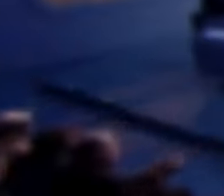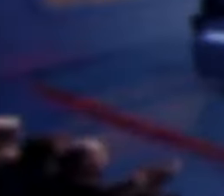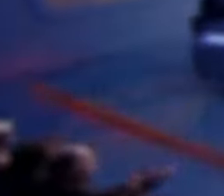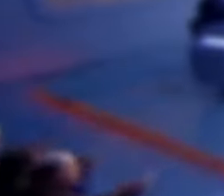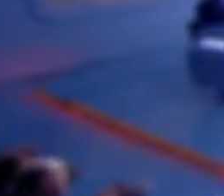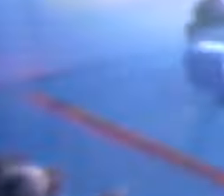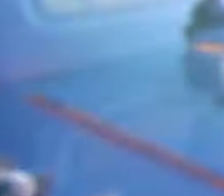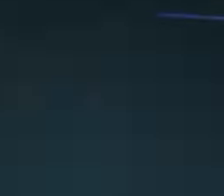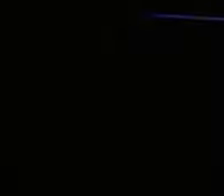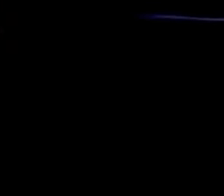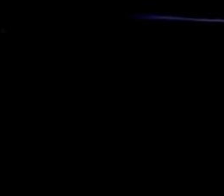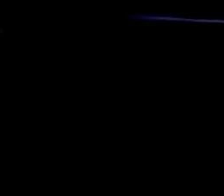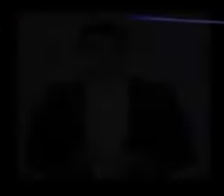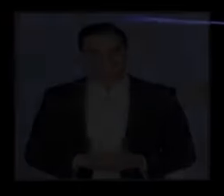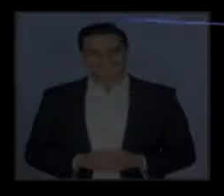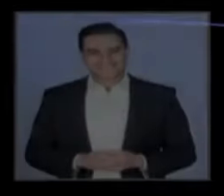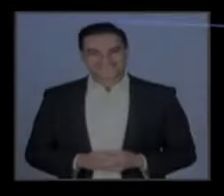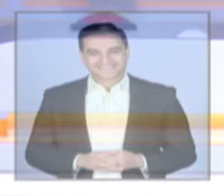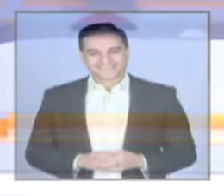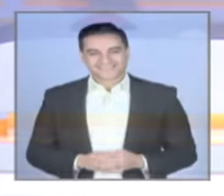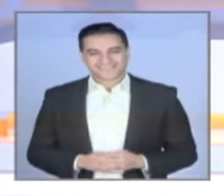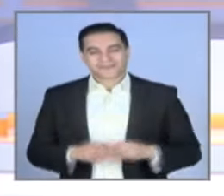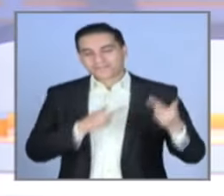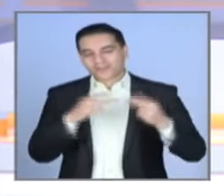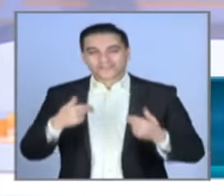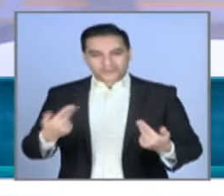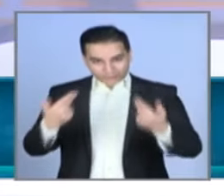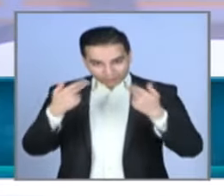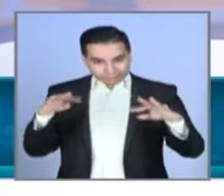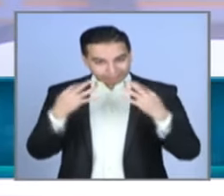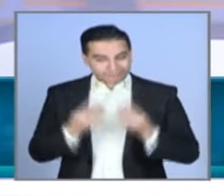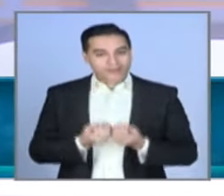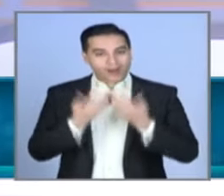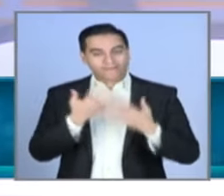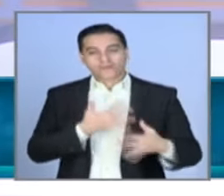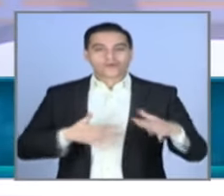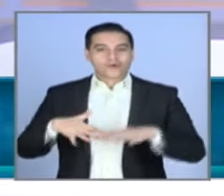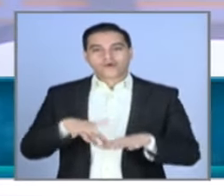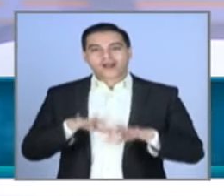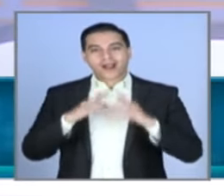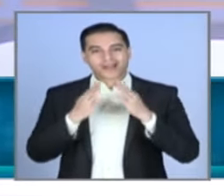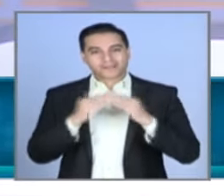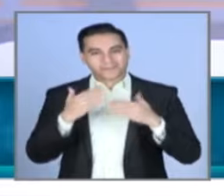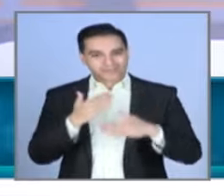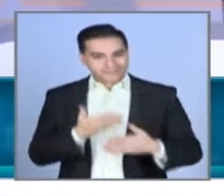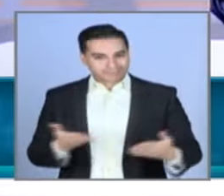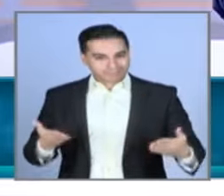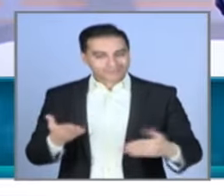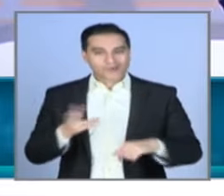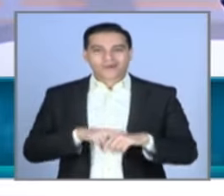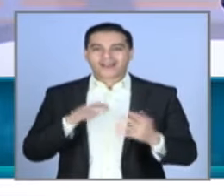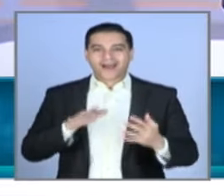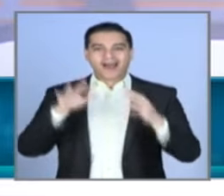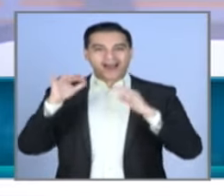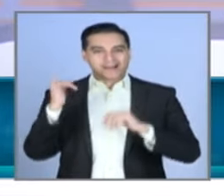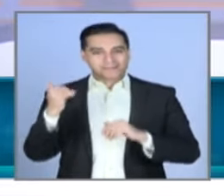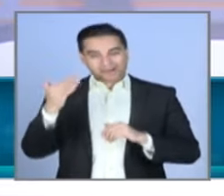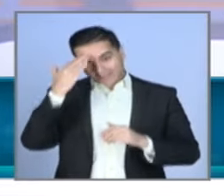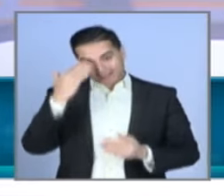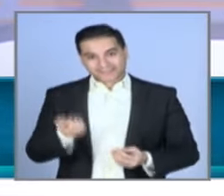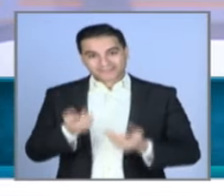الروائي عصام يوسف. جبنا في الاستوديو مشاهدينا الكرام وكل عائلات مصر والعالم